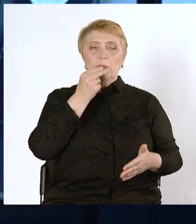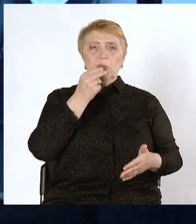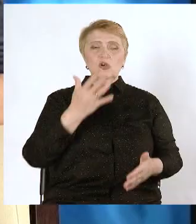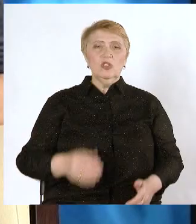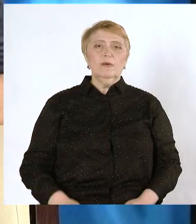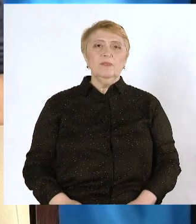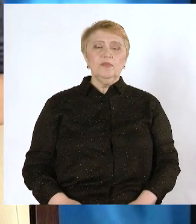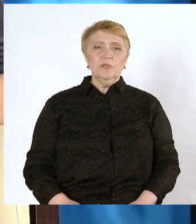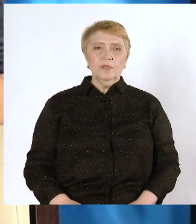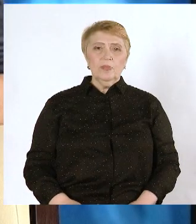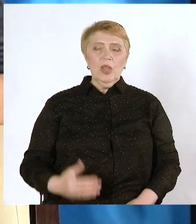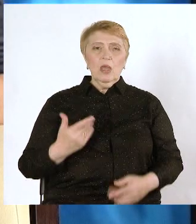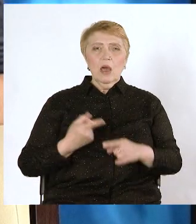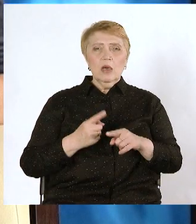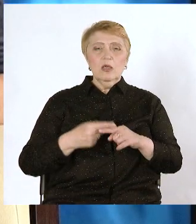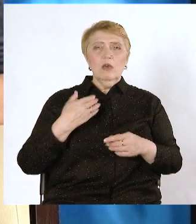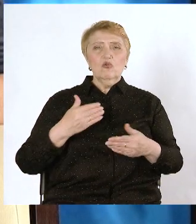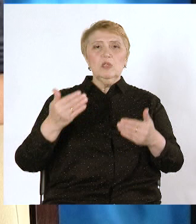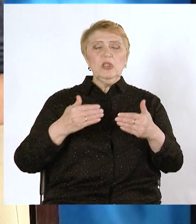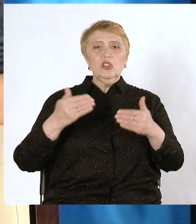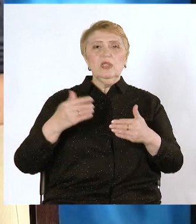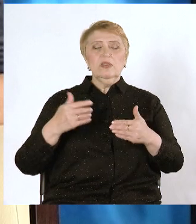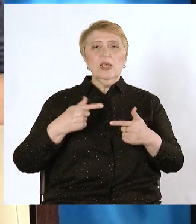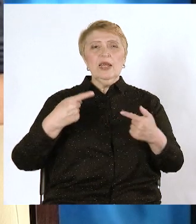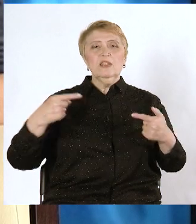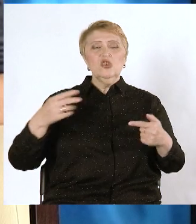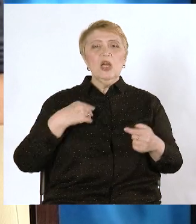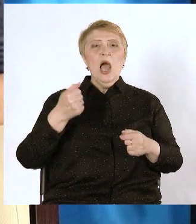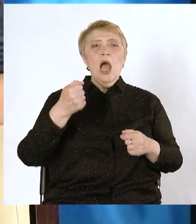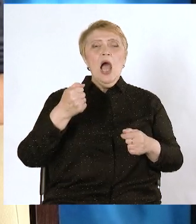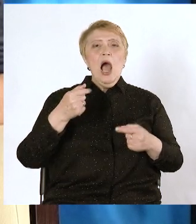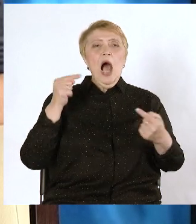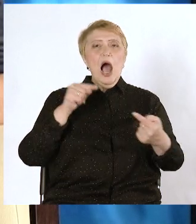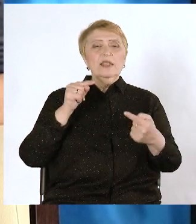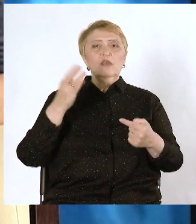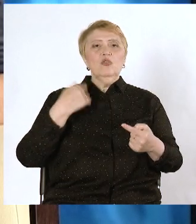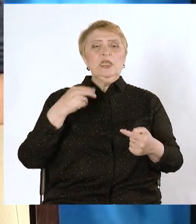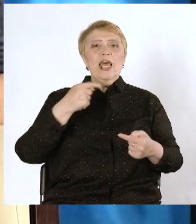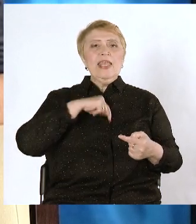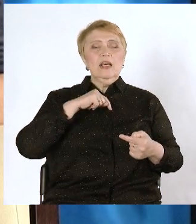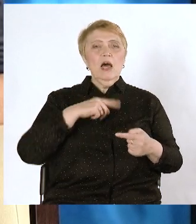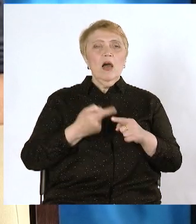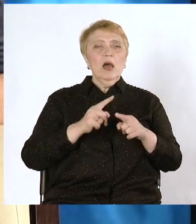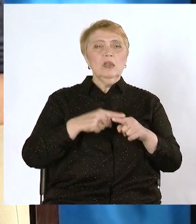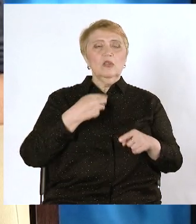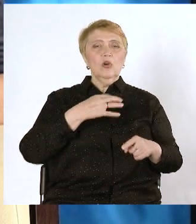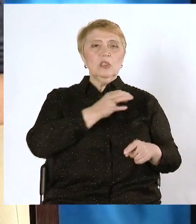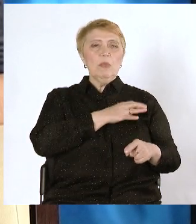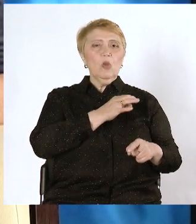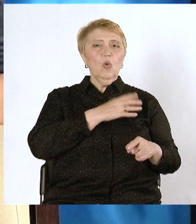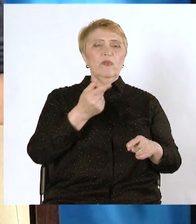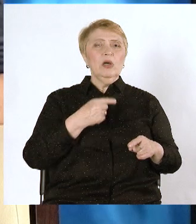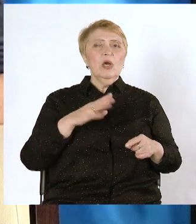как бы предшественник синтеза антителам да то есть антитела это белковые такие субстанции